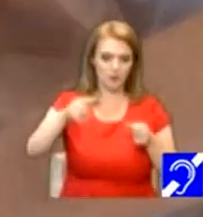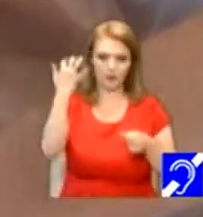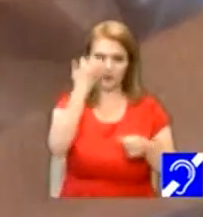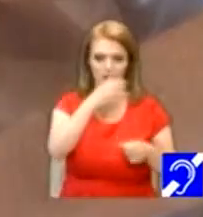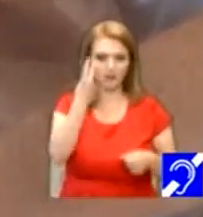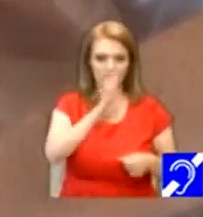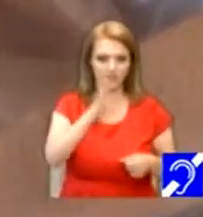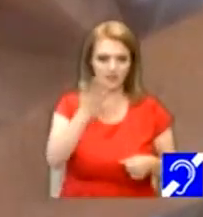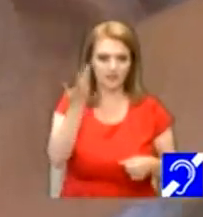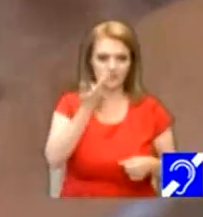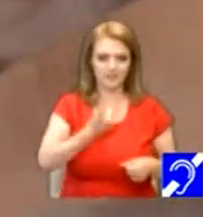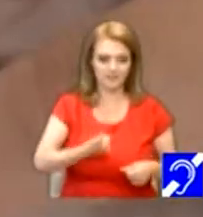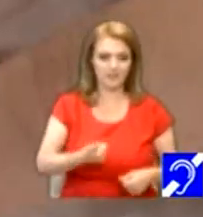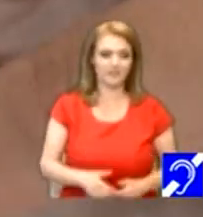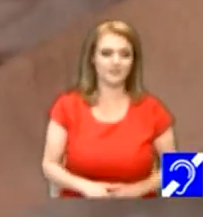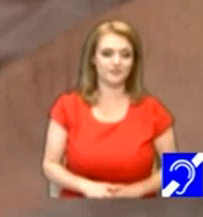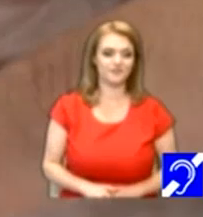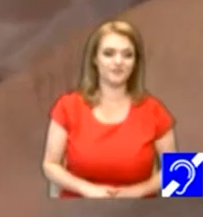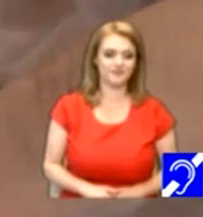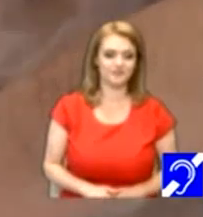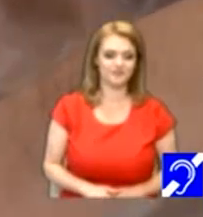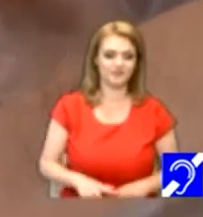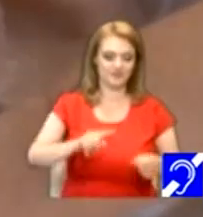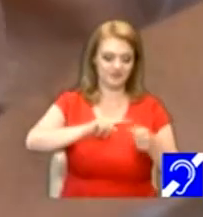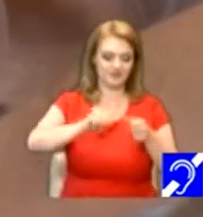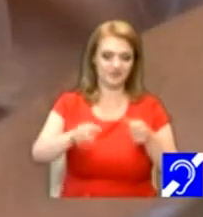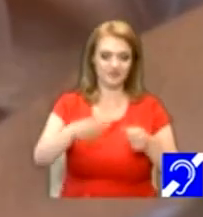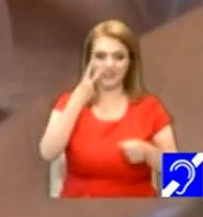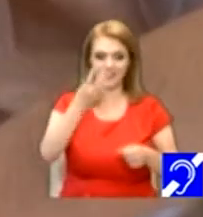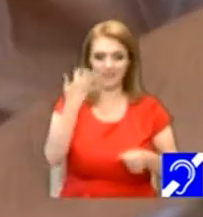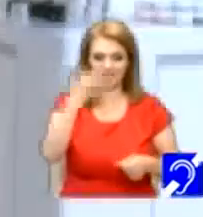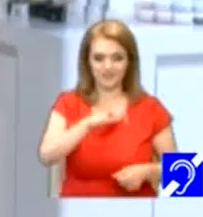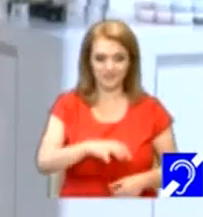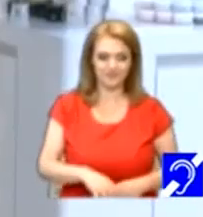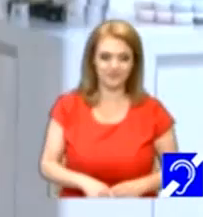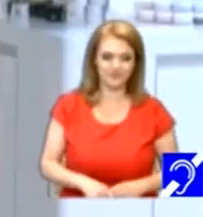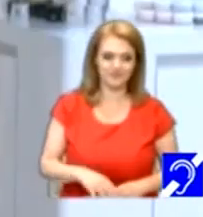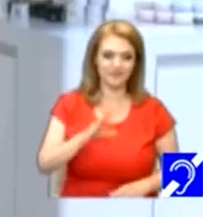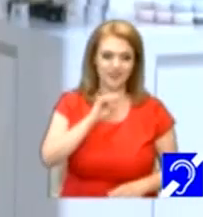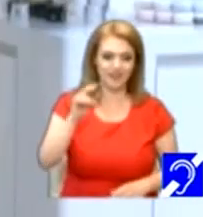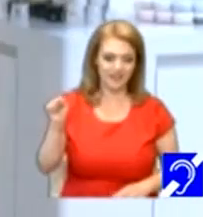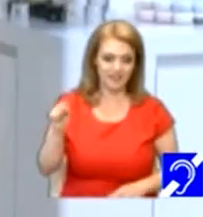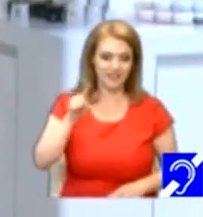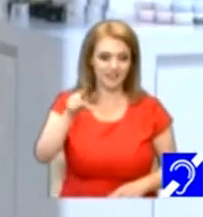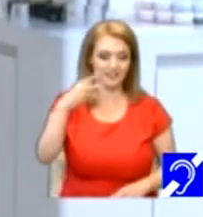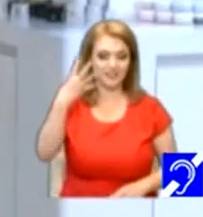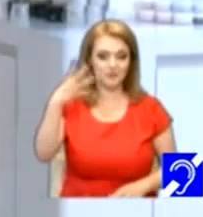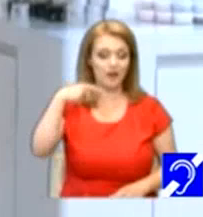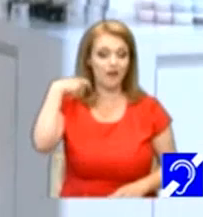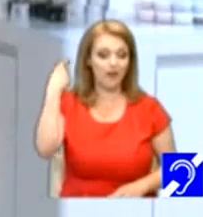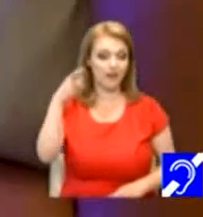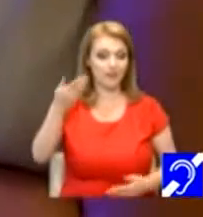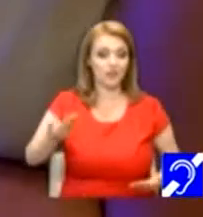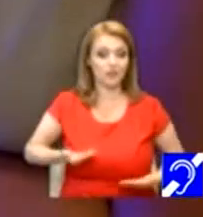nail and cover it by any gel color nail polish, I mean. Hanane Spears are 35 de ani